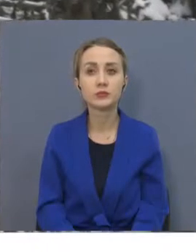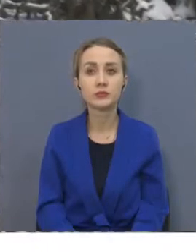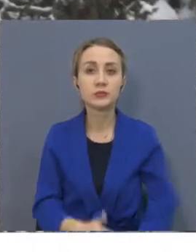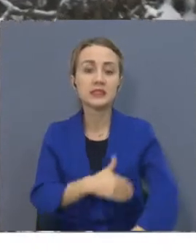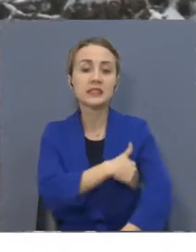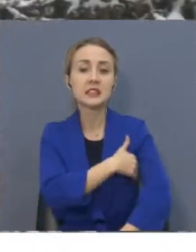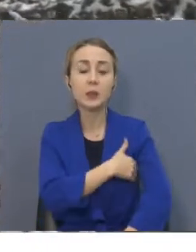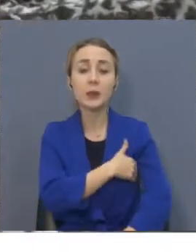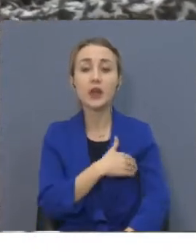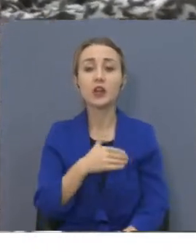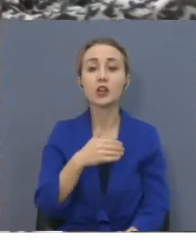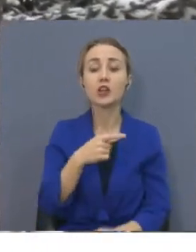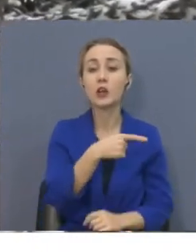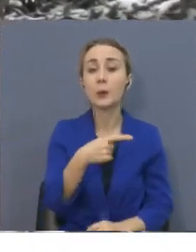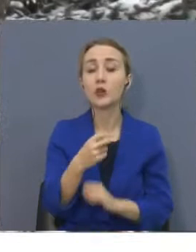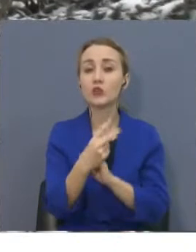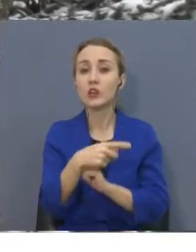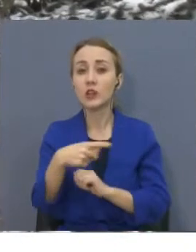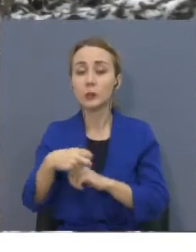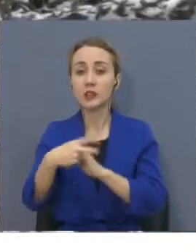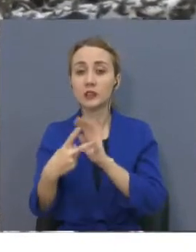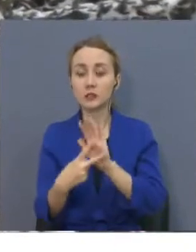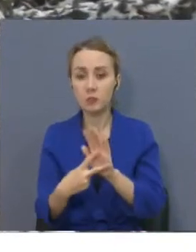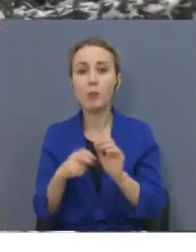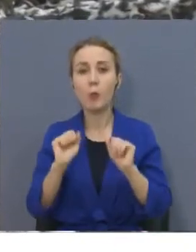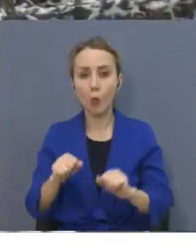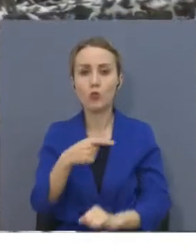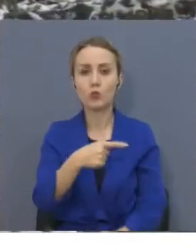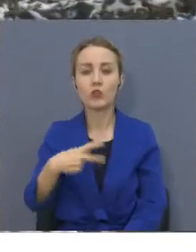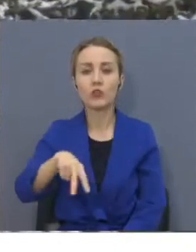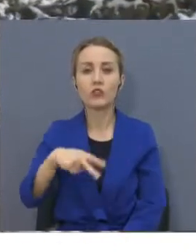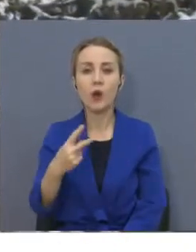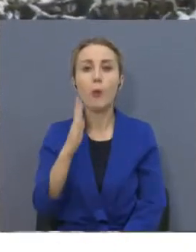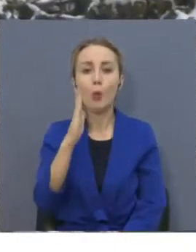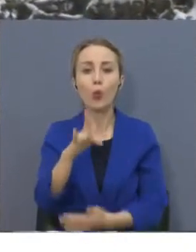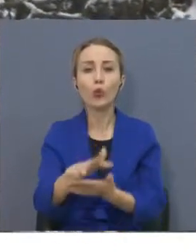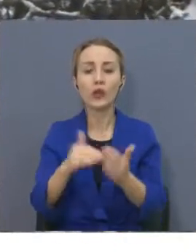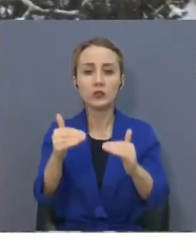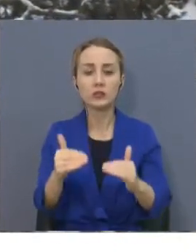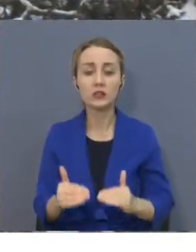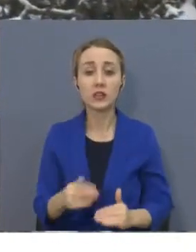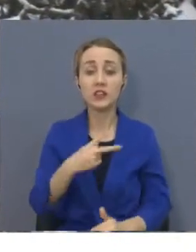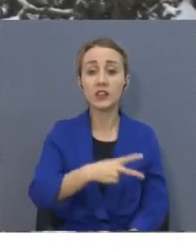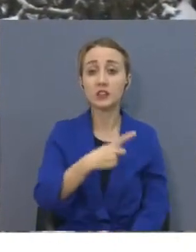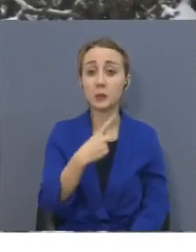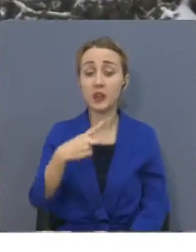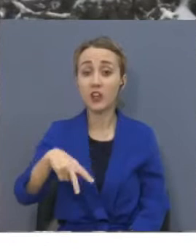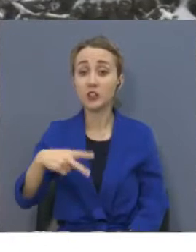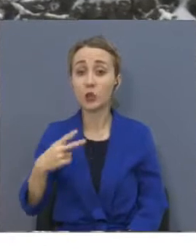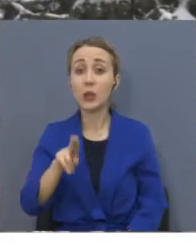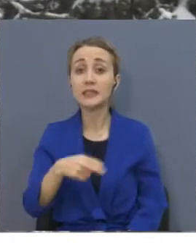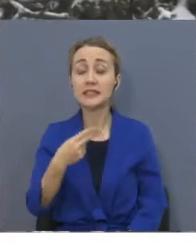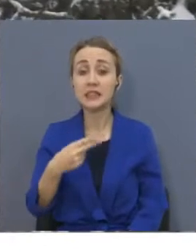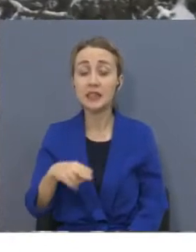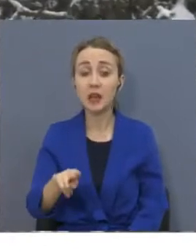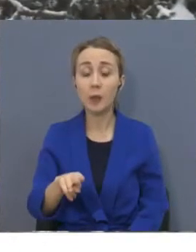Температура воздуха днем 12-17, местами 22 мороза с дальнейшим понижением. 21-22 декабря под